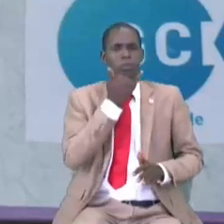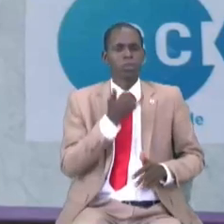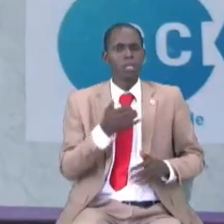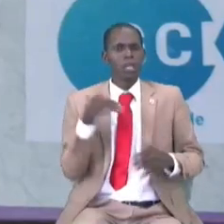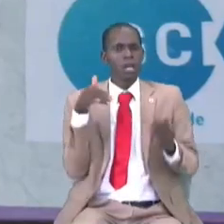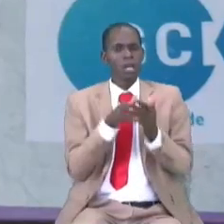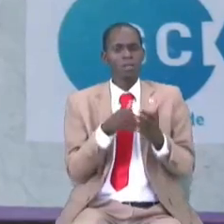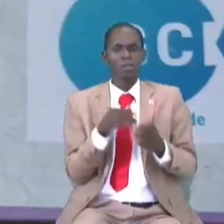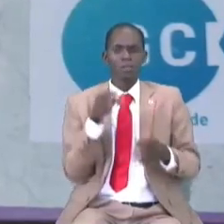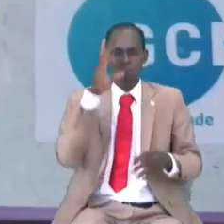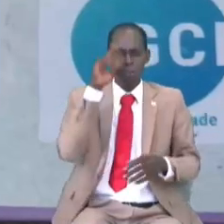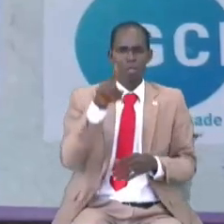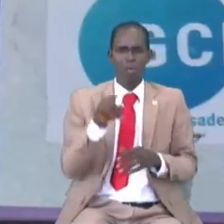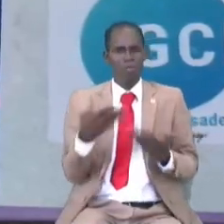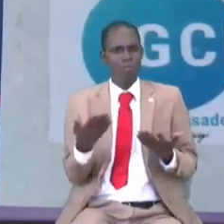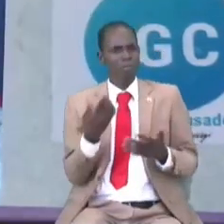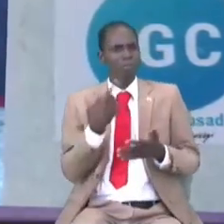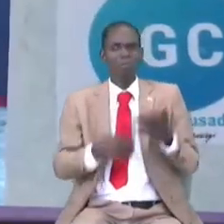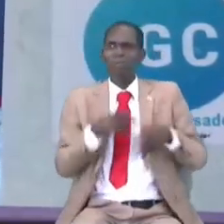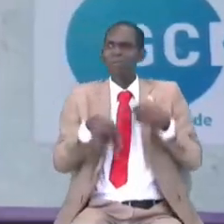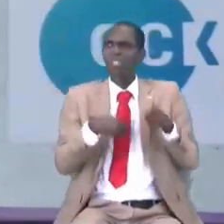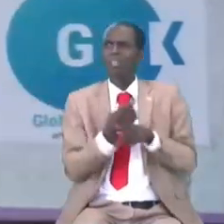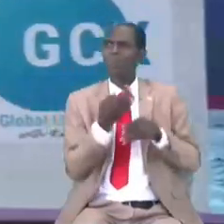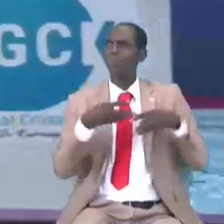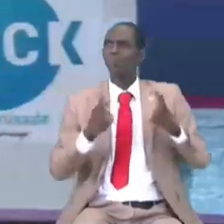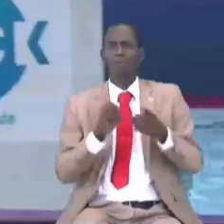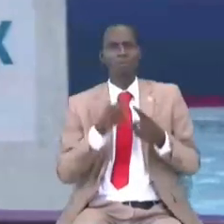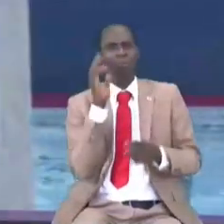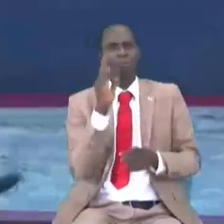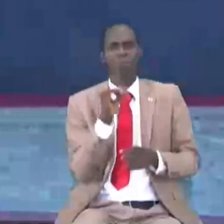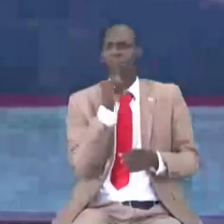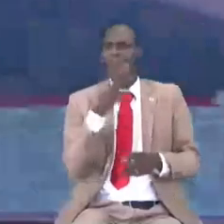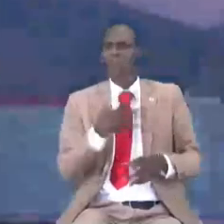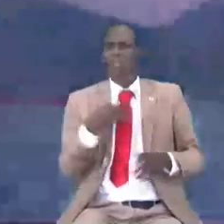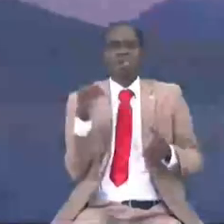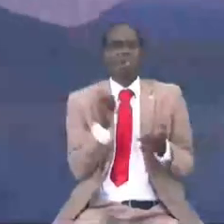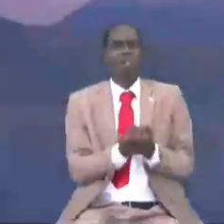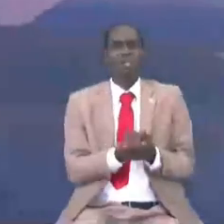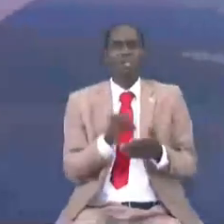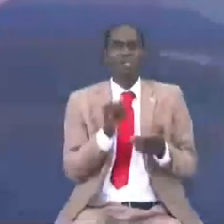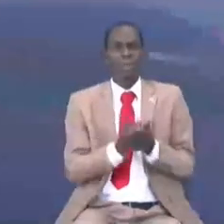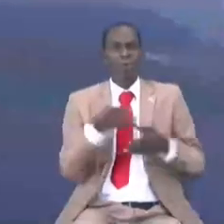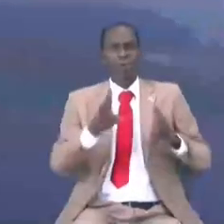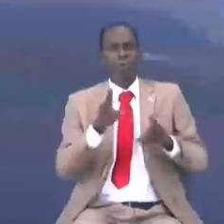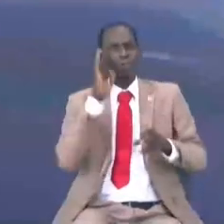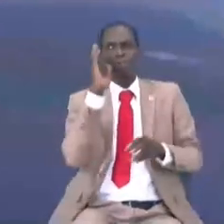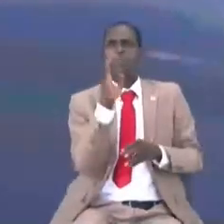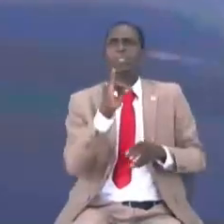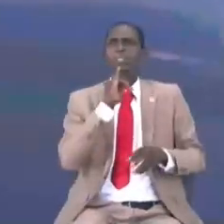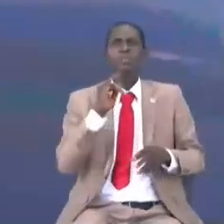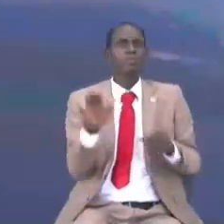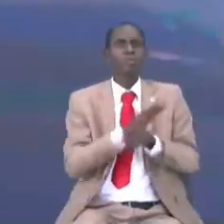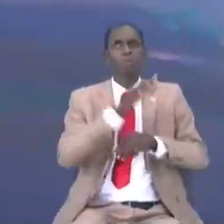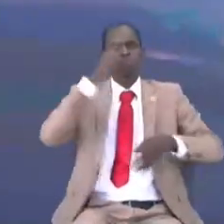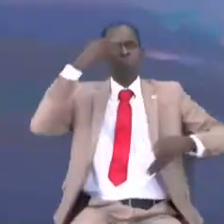ça c'est une confrontation. Le style de ça c'est un jugement. Le style, ça c'est dur.